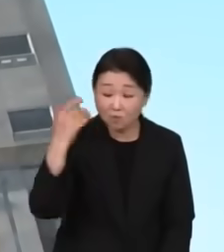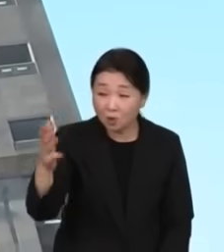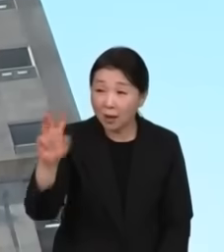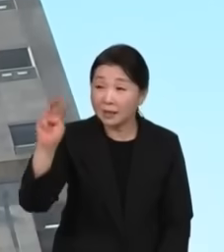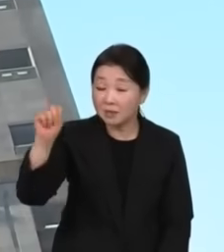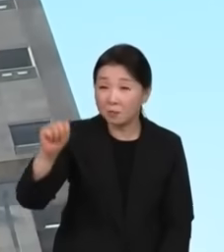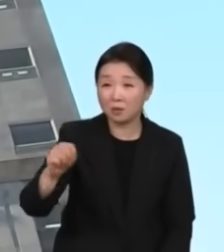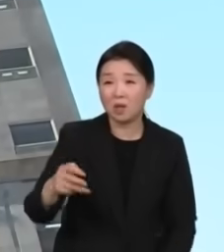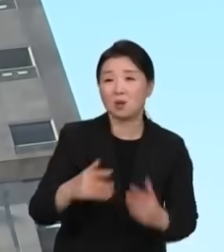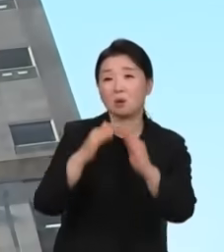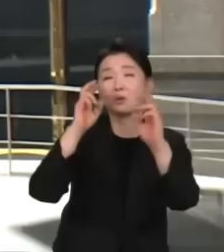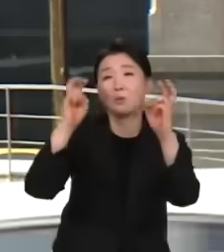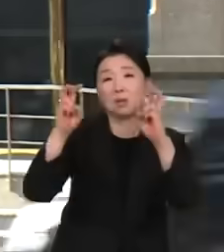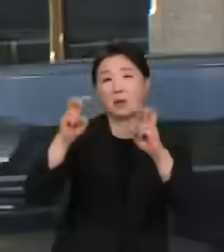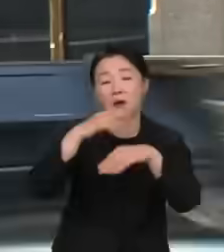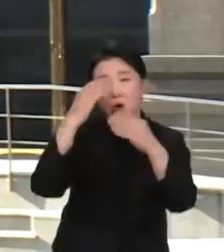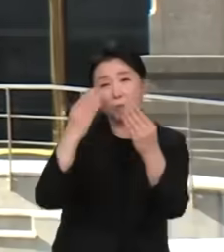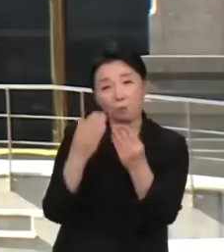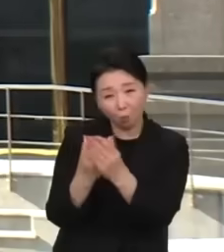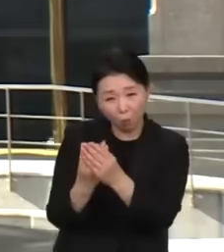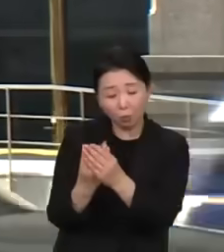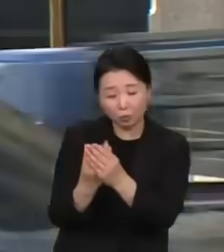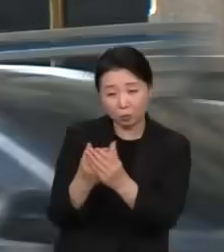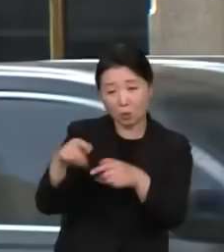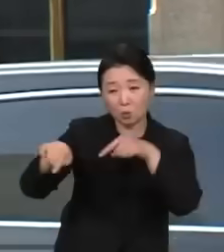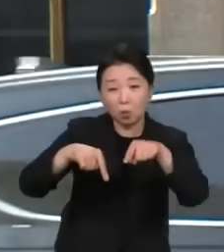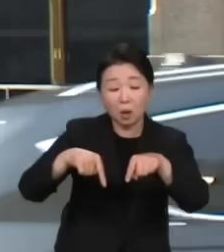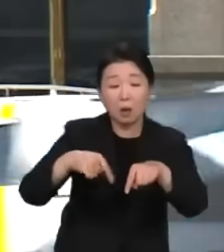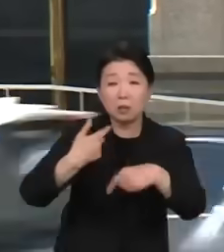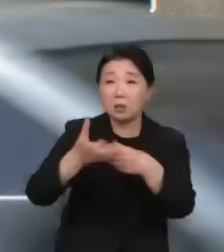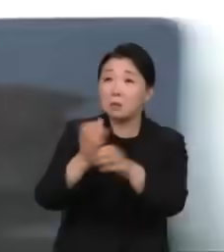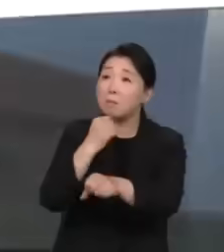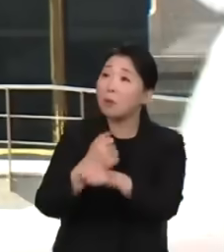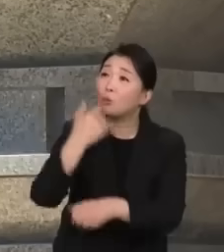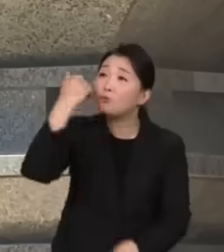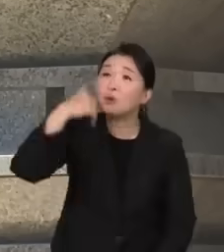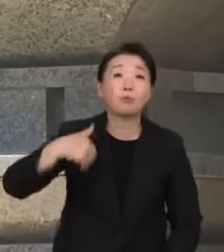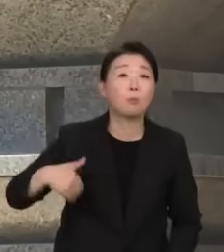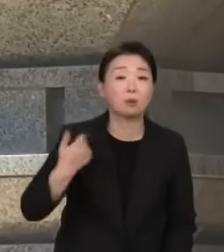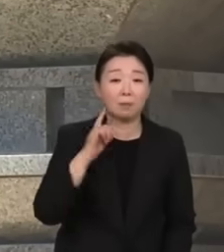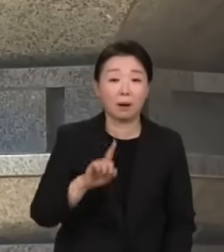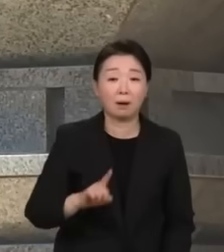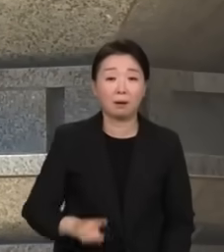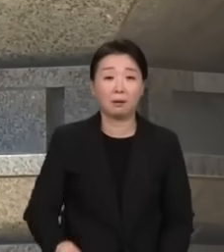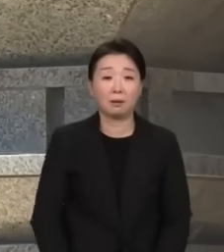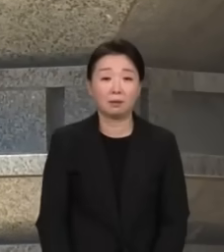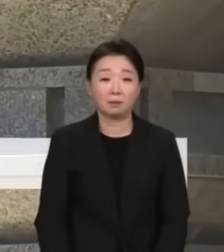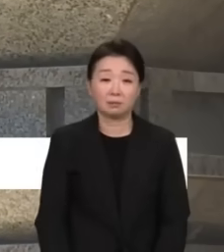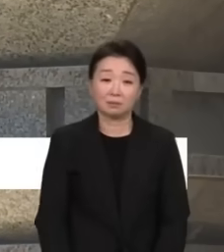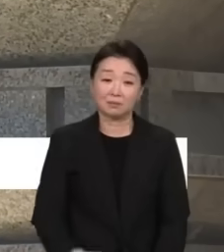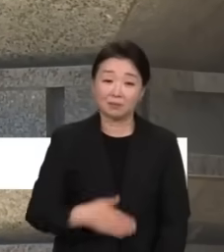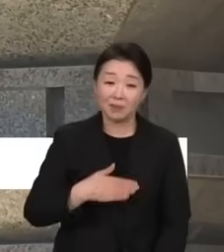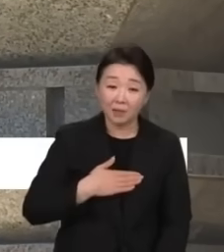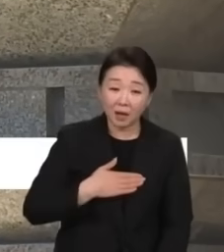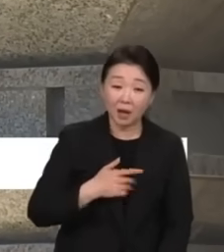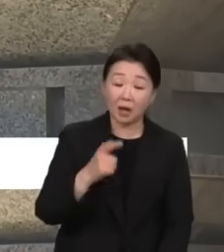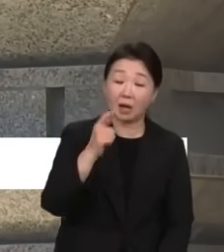건설 업무를 총괄하는 건설 부문장조차 누가 그런 팀을 만들라고 했는지 모르겠다고 했습니다. 제가